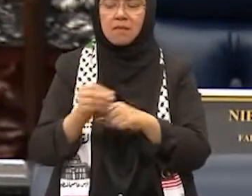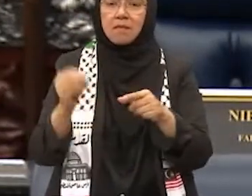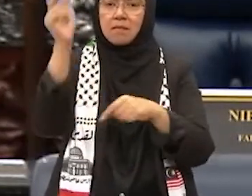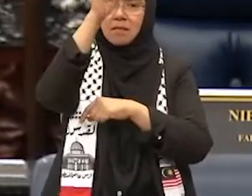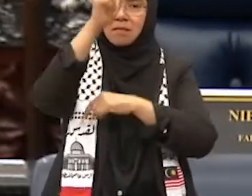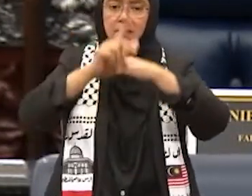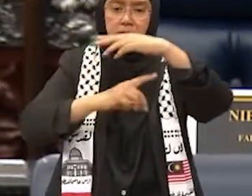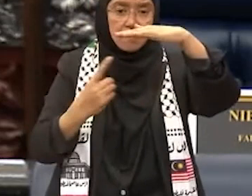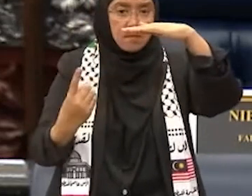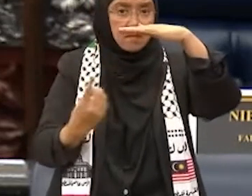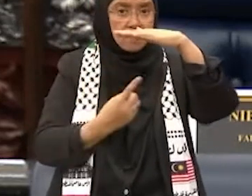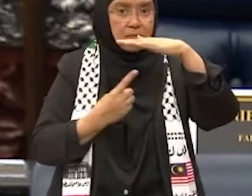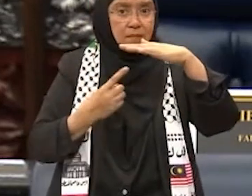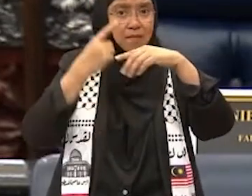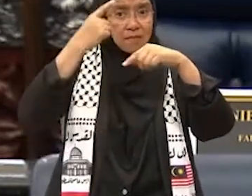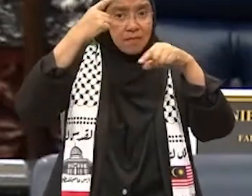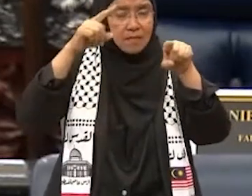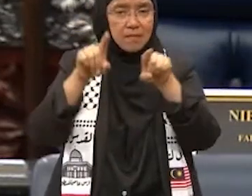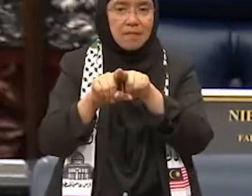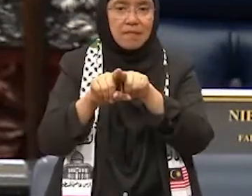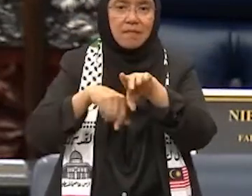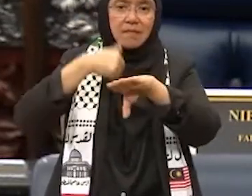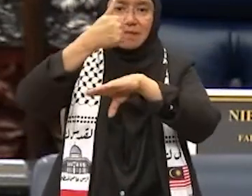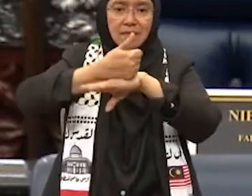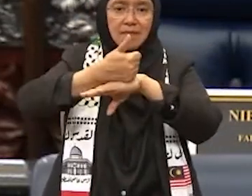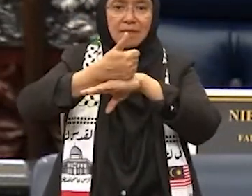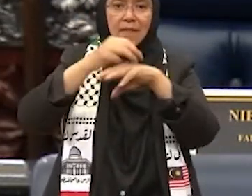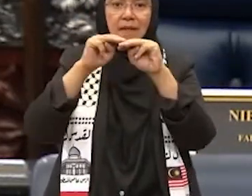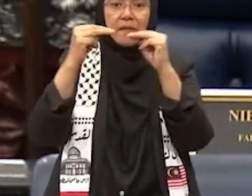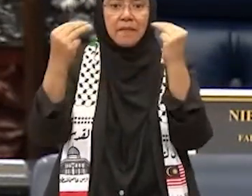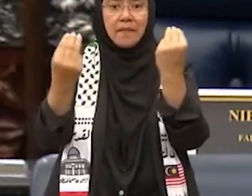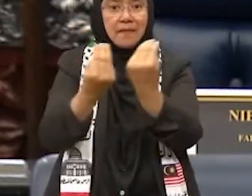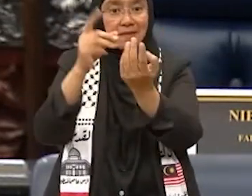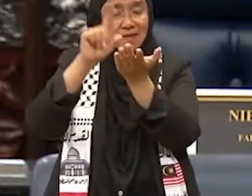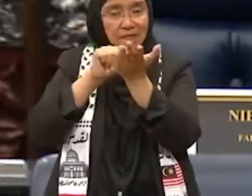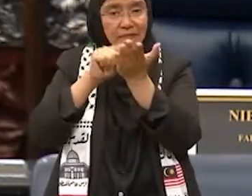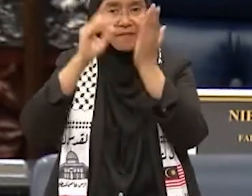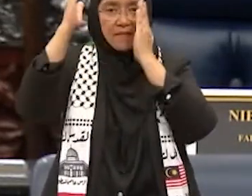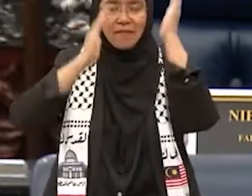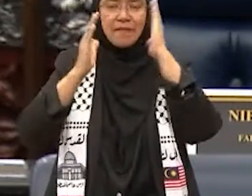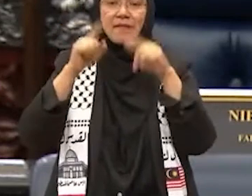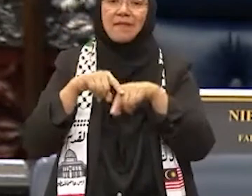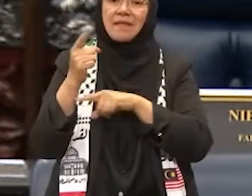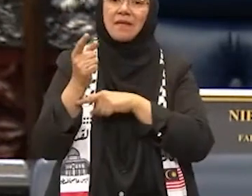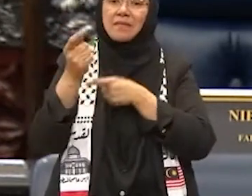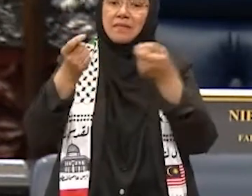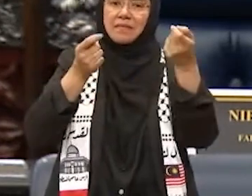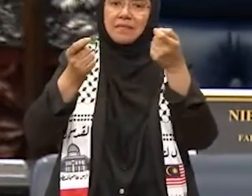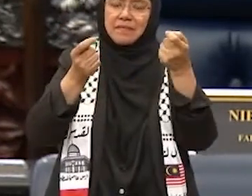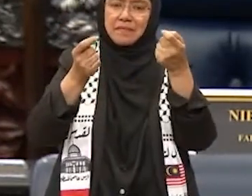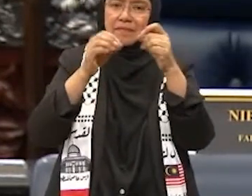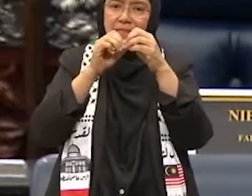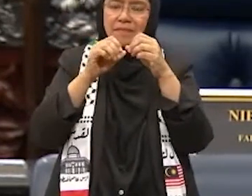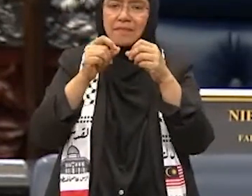bersetuju dengan cadangan penubuhan Majlis media Malaysia sebagai sebuah badan kawal Selia kendiri melalui akta yang